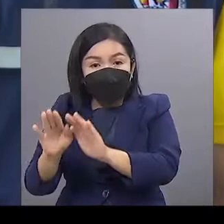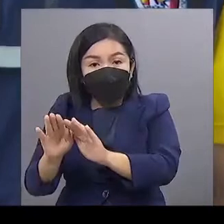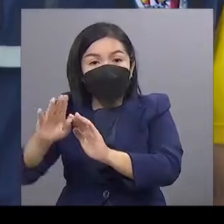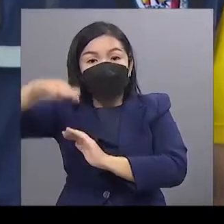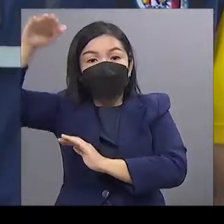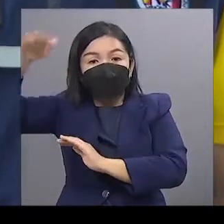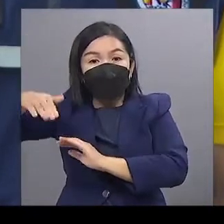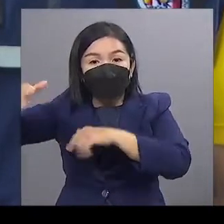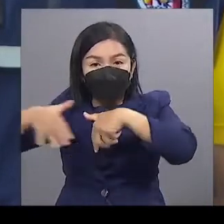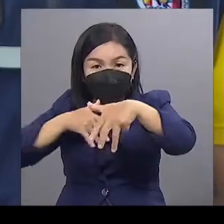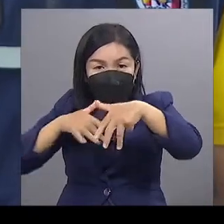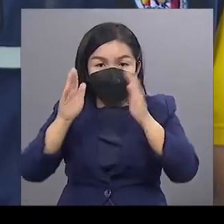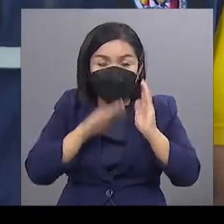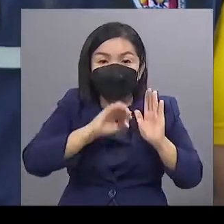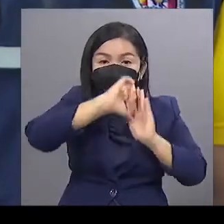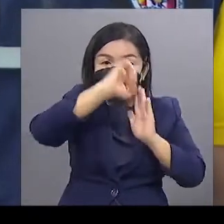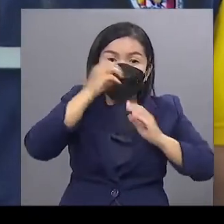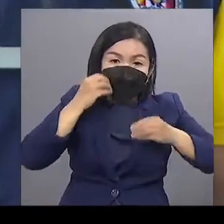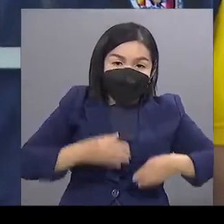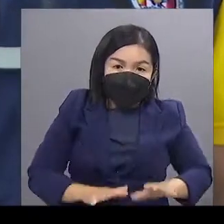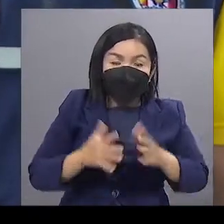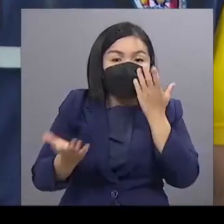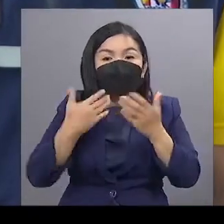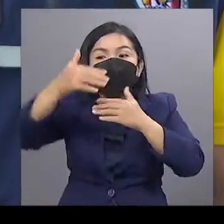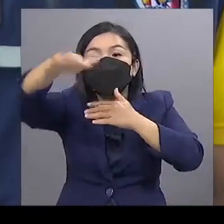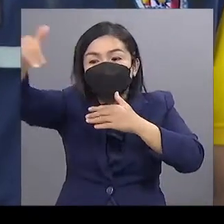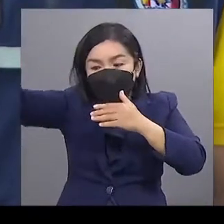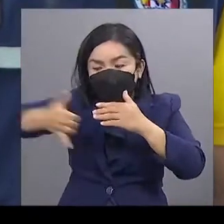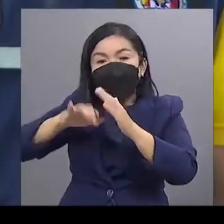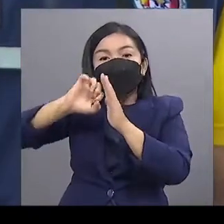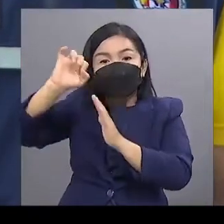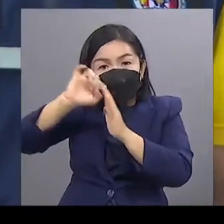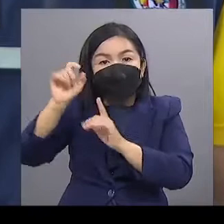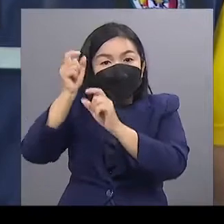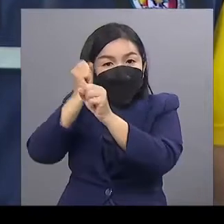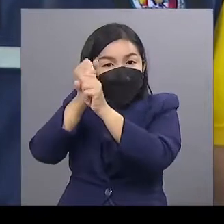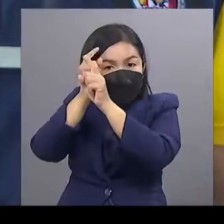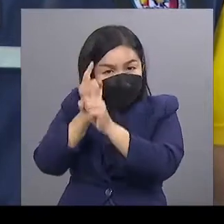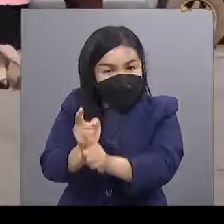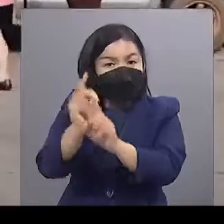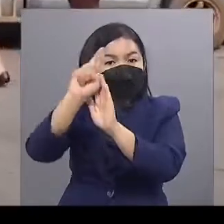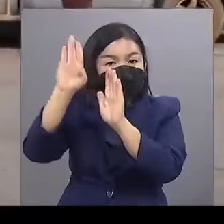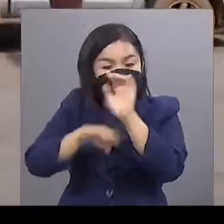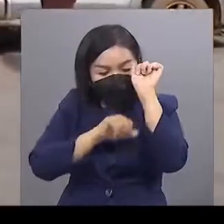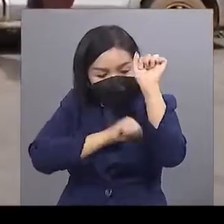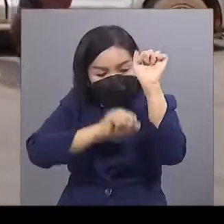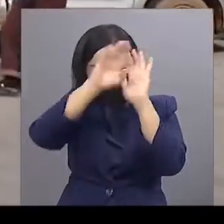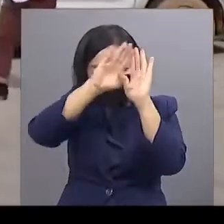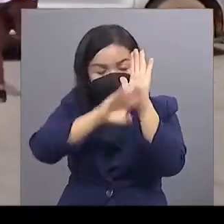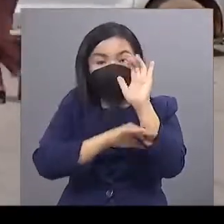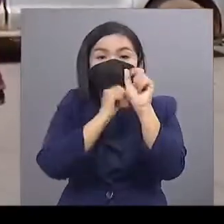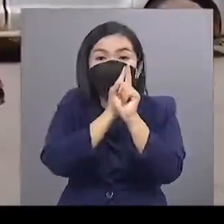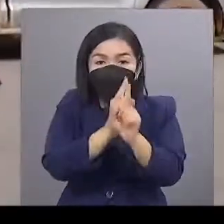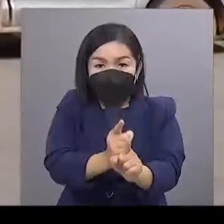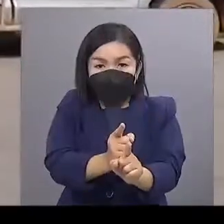คนเชียงใหม่เองนะครับแล้วก็คนที่เดินทางเข้ามาว่าขอให้ปฏิบัติให้เป็นไปตามประกาศและคำสั่งโดยเคร่งครัดเพื ่อ